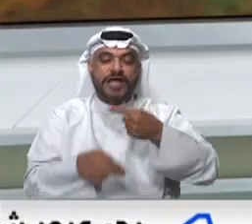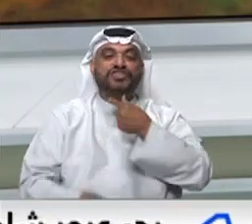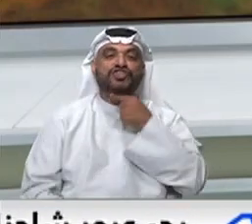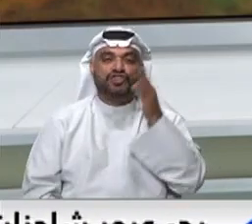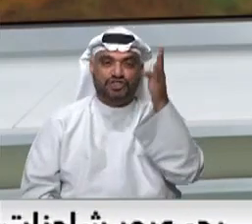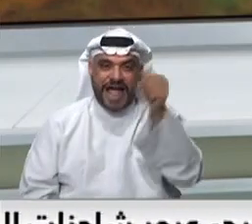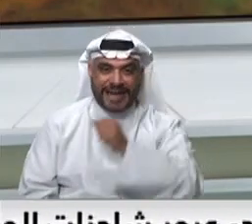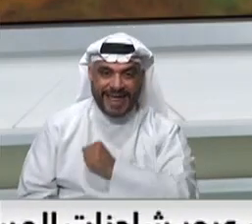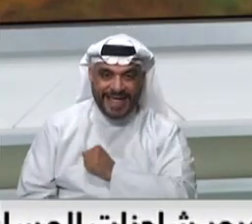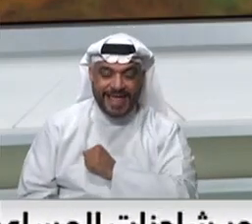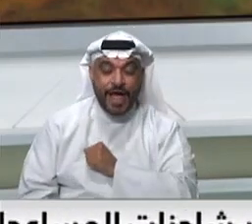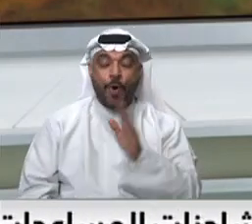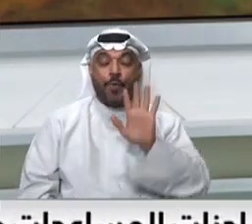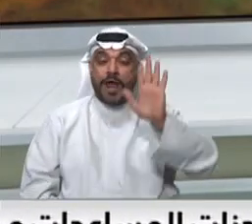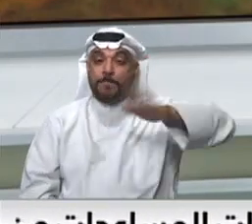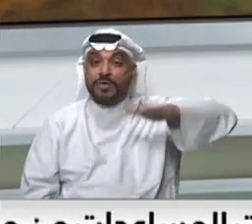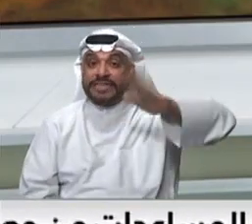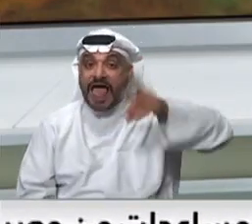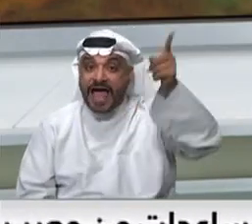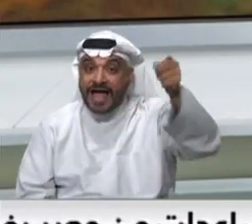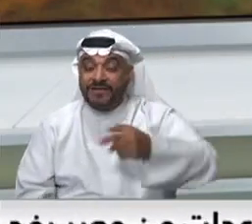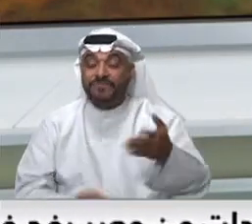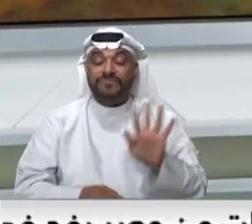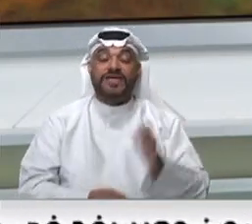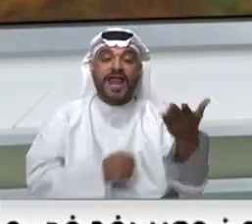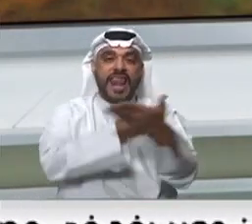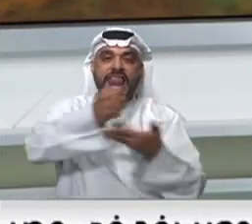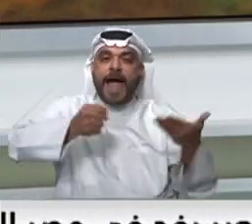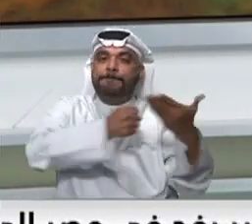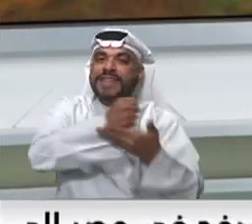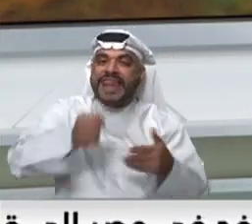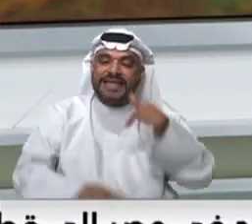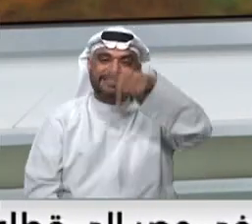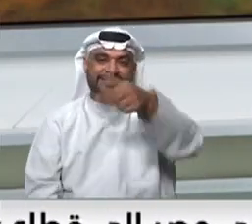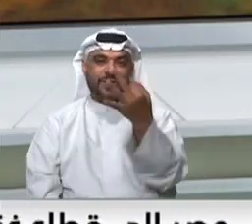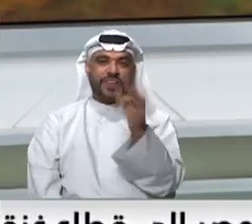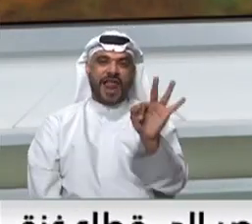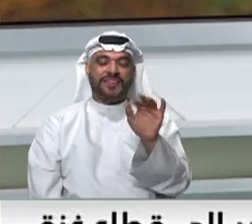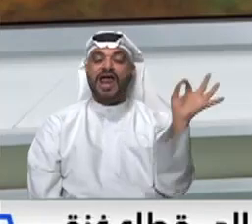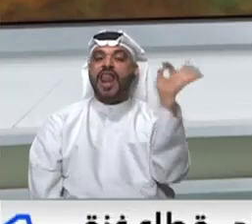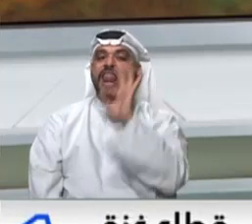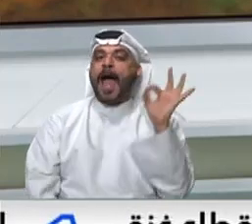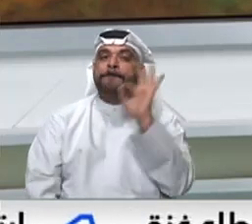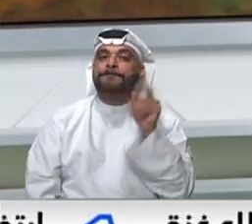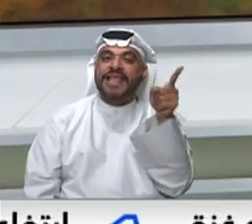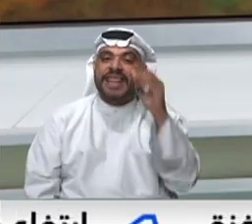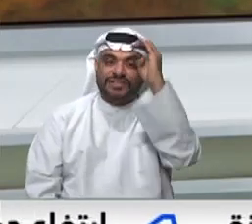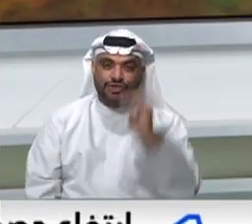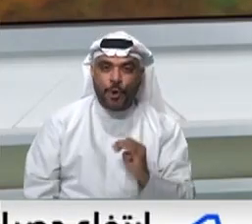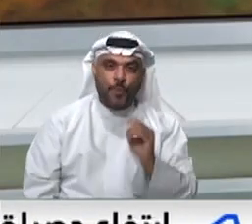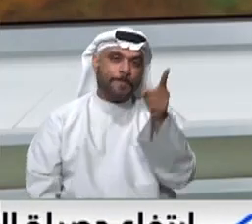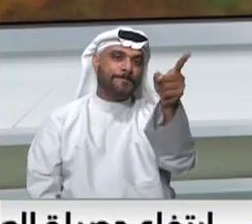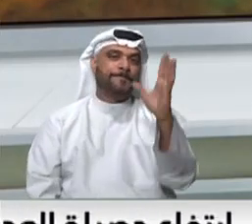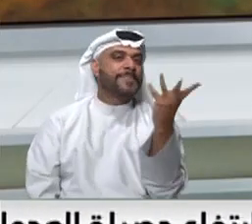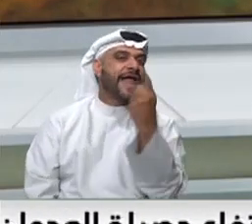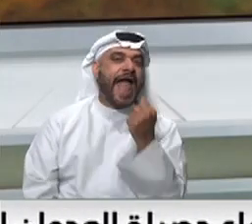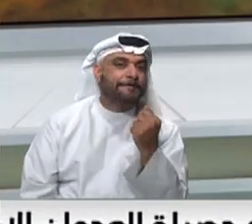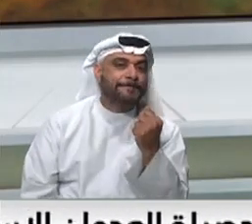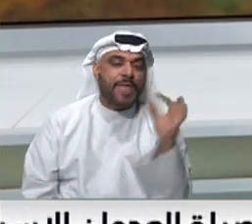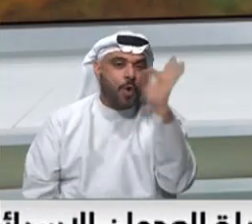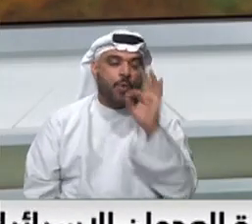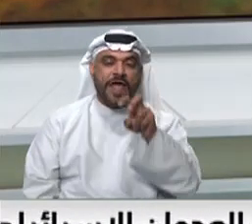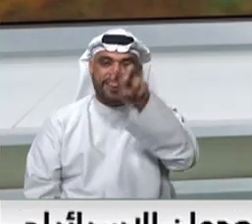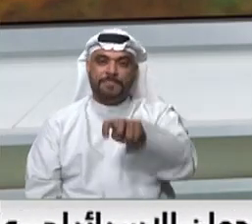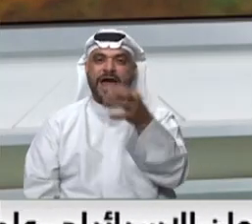وضواحيها، كذلك المطلع، أيضا شمال البلاد في مزار العبد ل 36 درجة مئوية، جنوبا في مزار العبد الوفرة